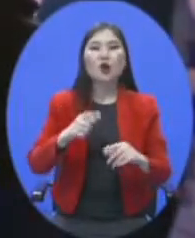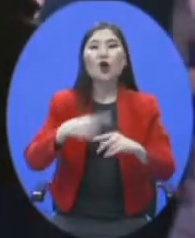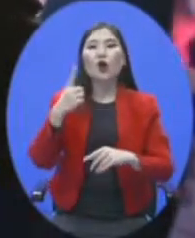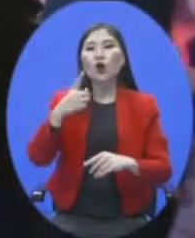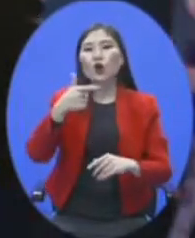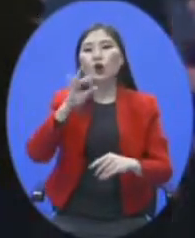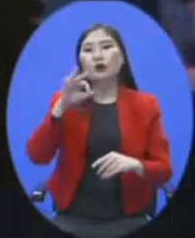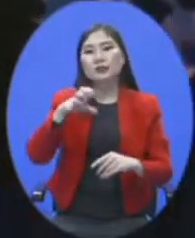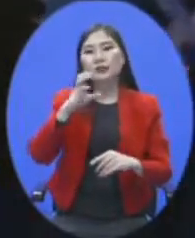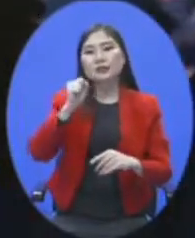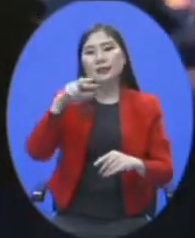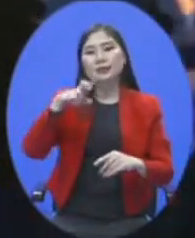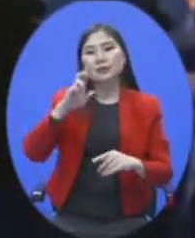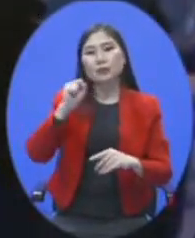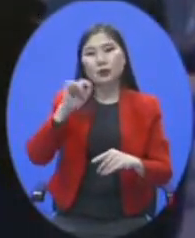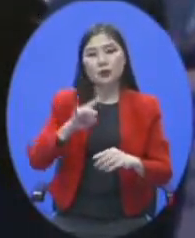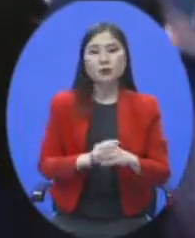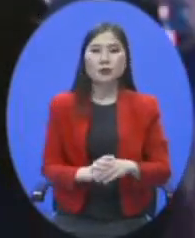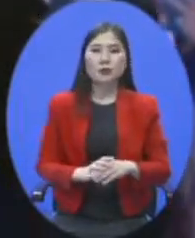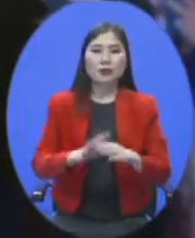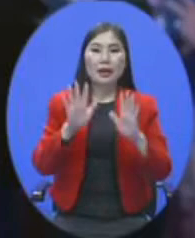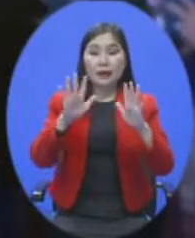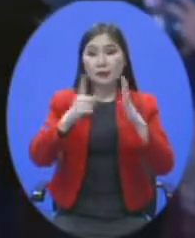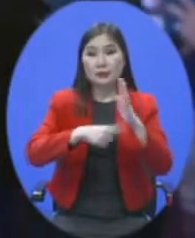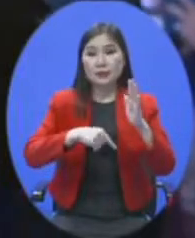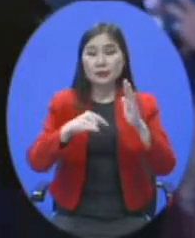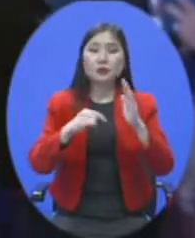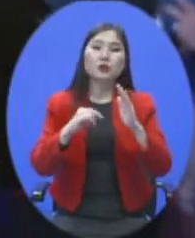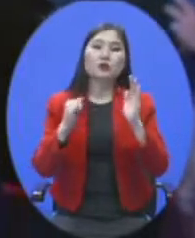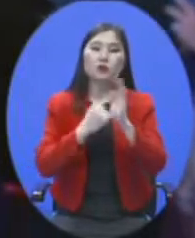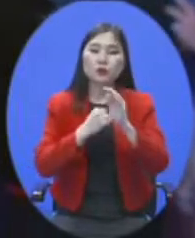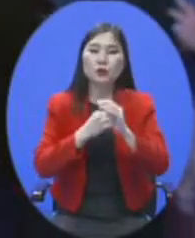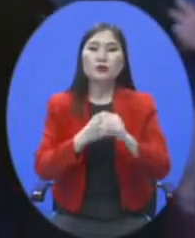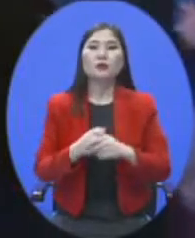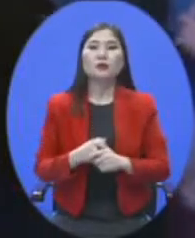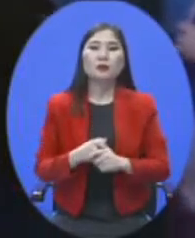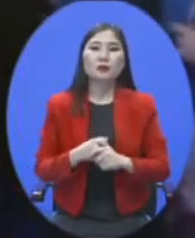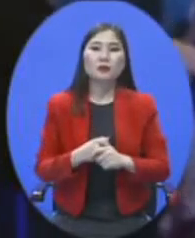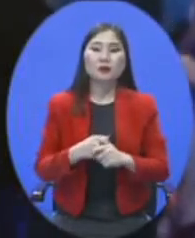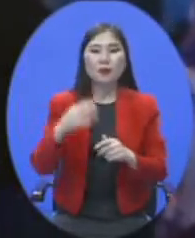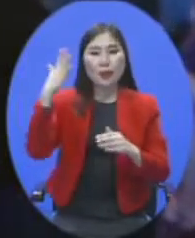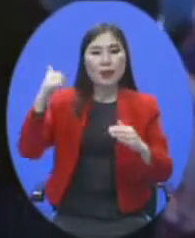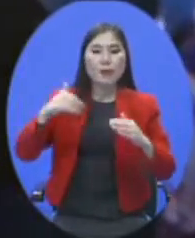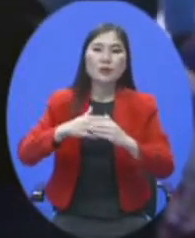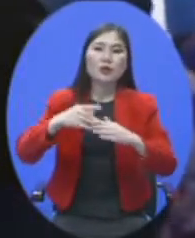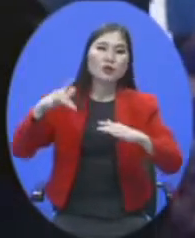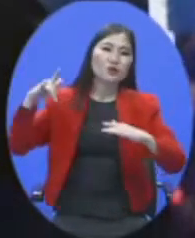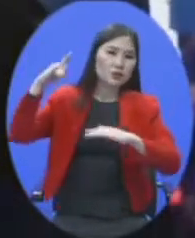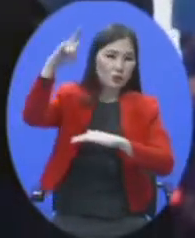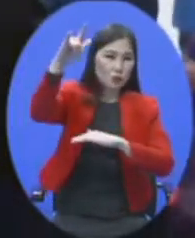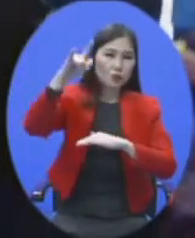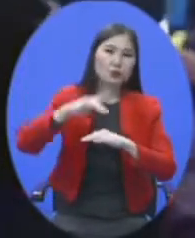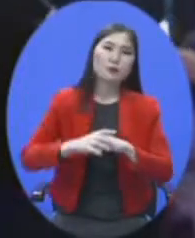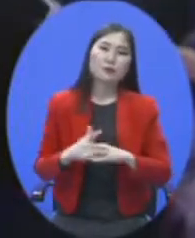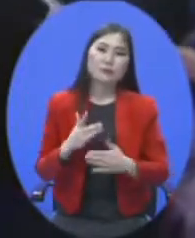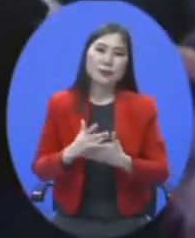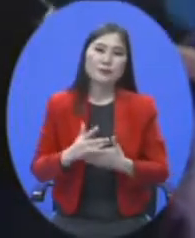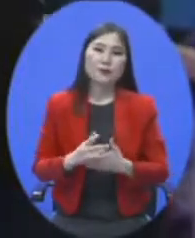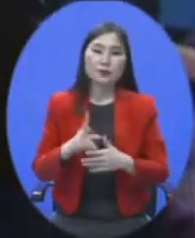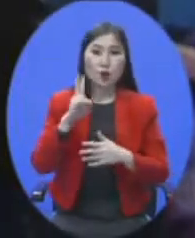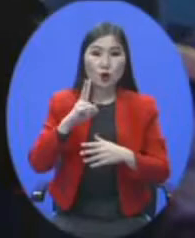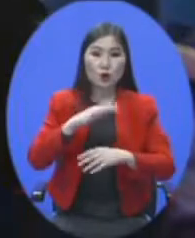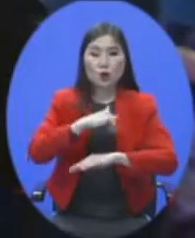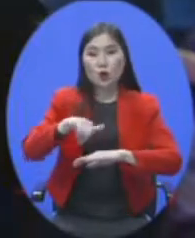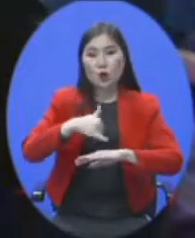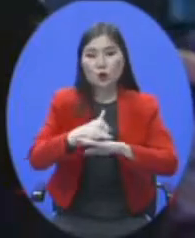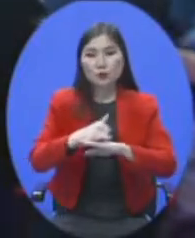салбар гэж үзэн 2022 оны 10-р сарын 6-наас эхлэн Улаанбаатар, Ханой чиглэлд байнгын шууд нислэг үйлдэгэр болоод байна. Мөн хоёр